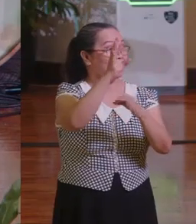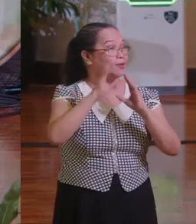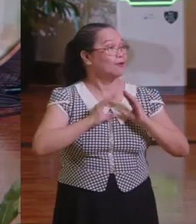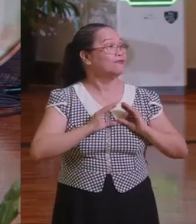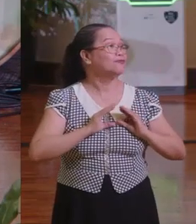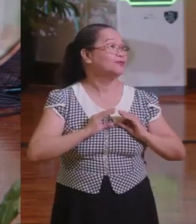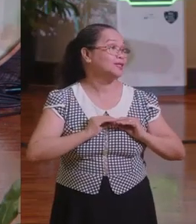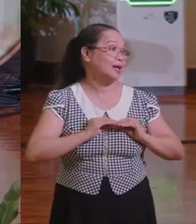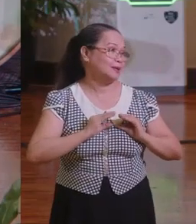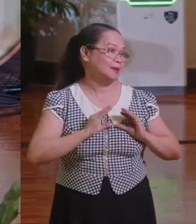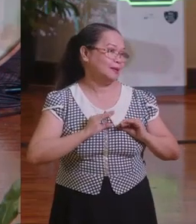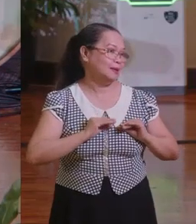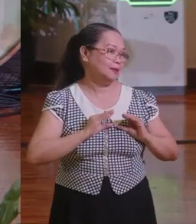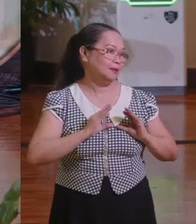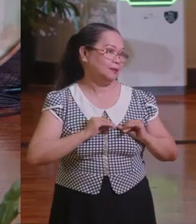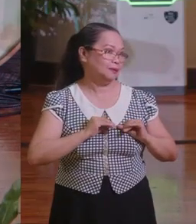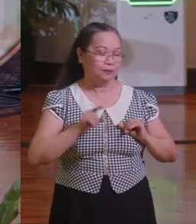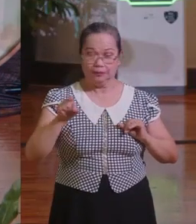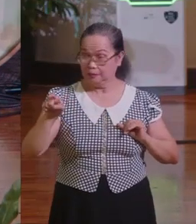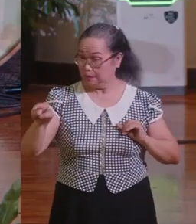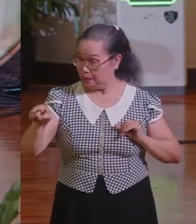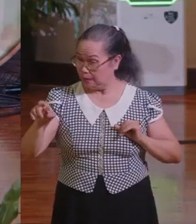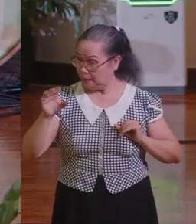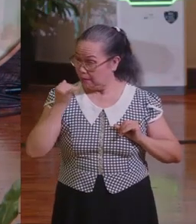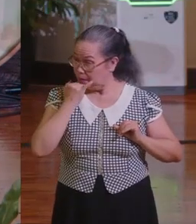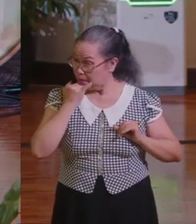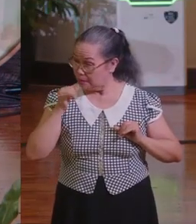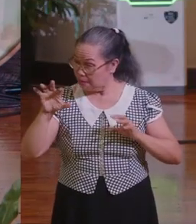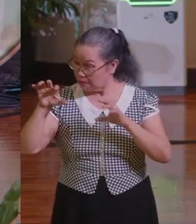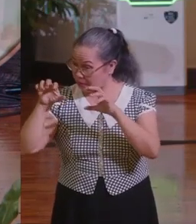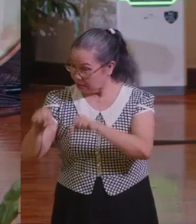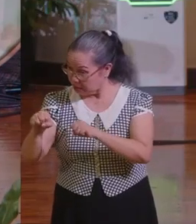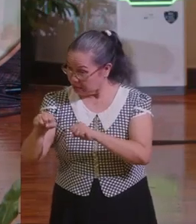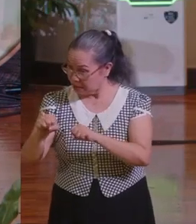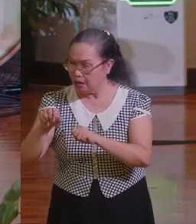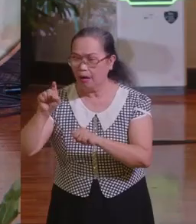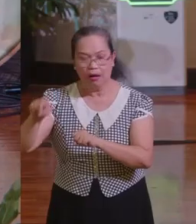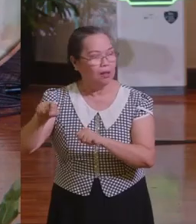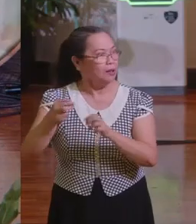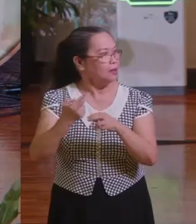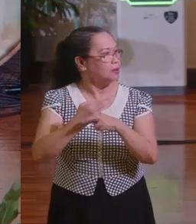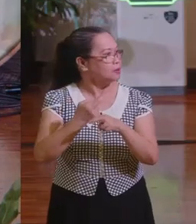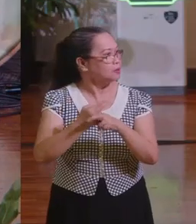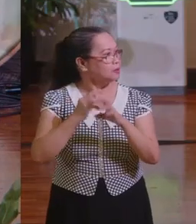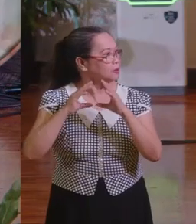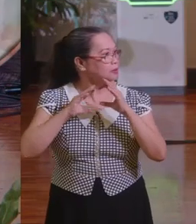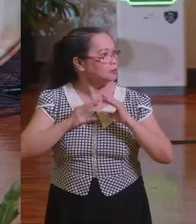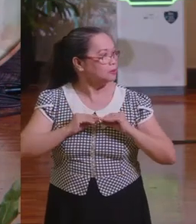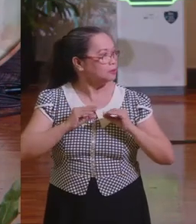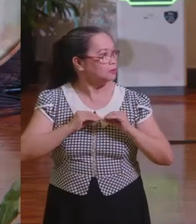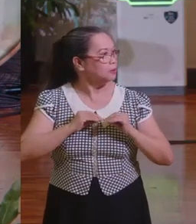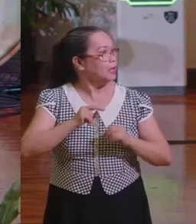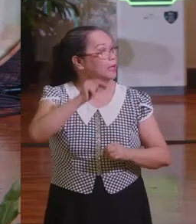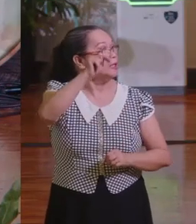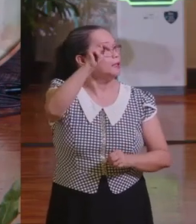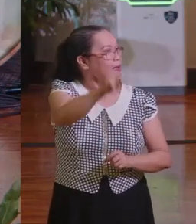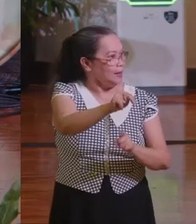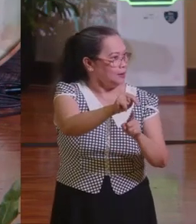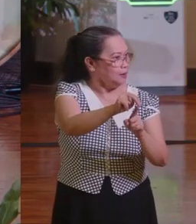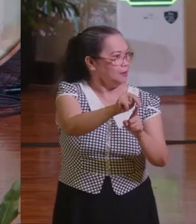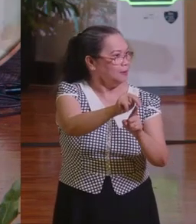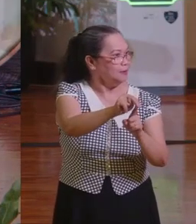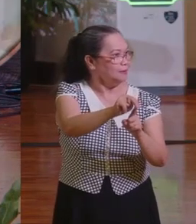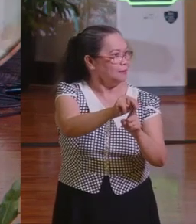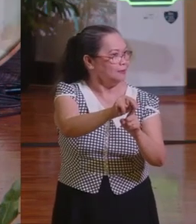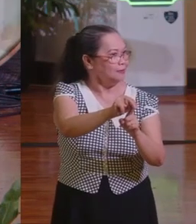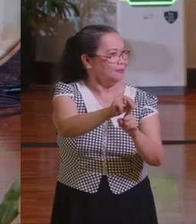gentleness. Should restore him in a spirit of gentleness. Napansin ninyo, should.